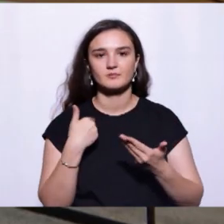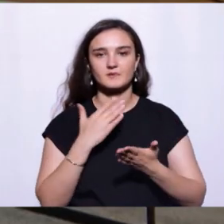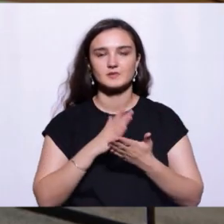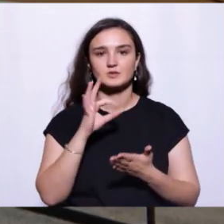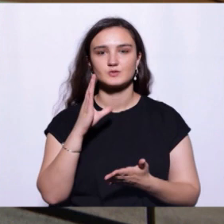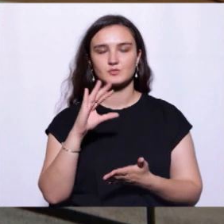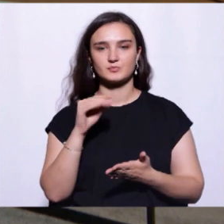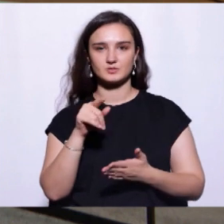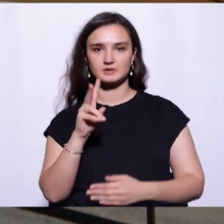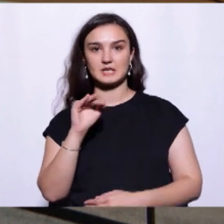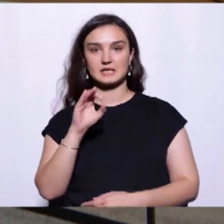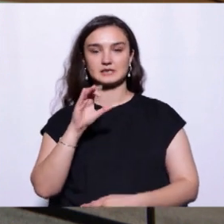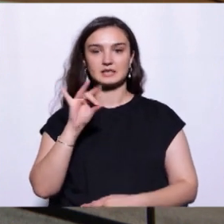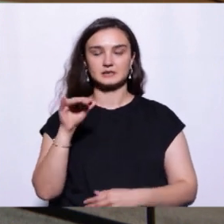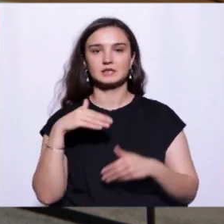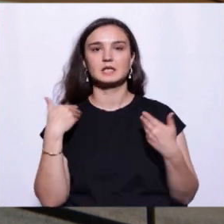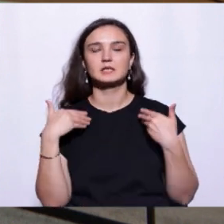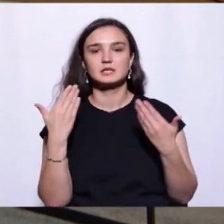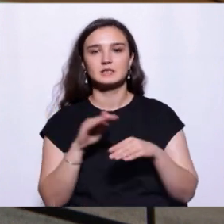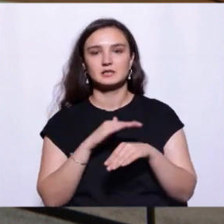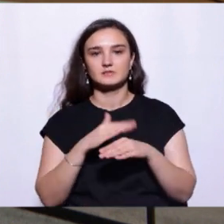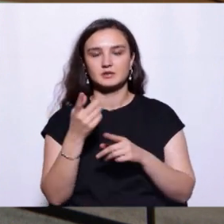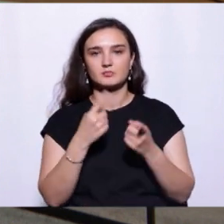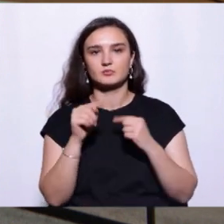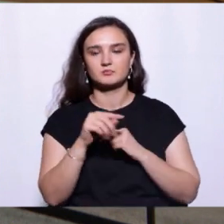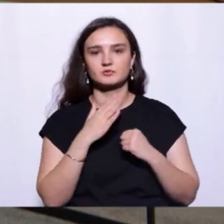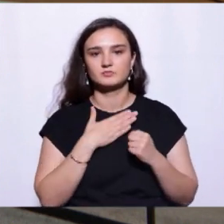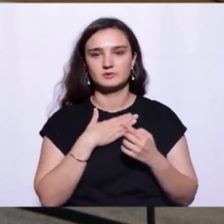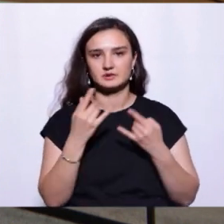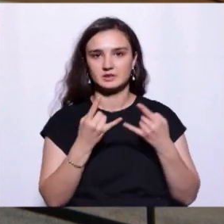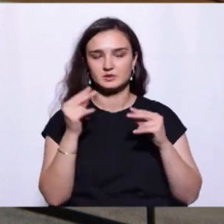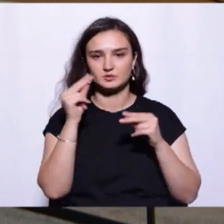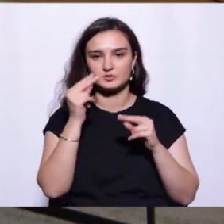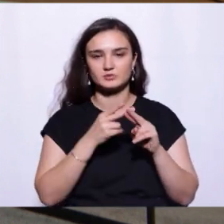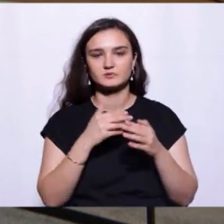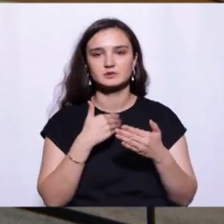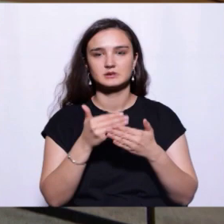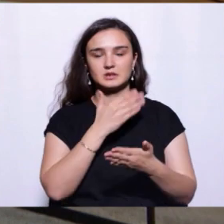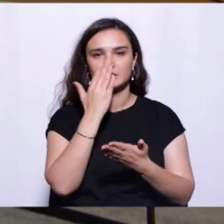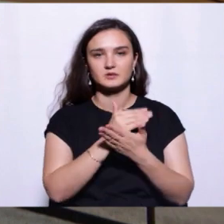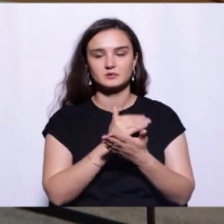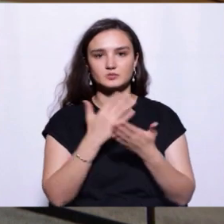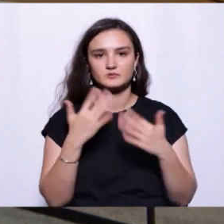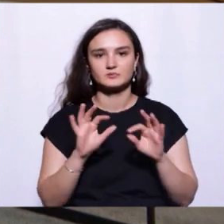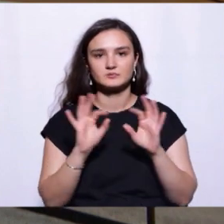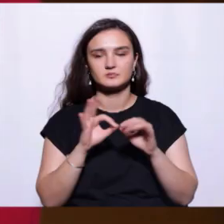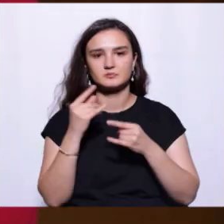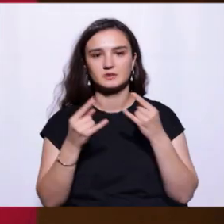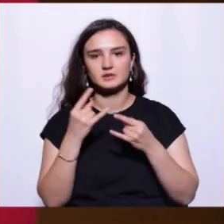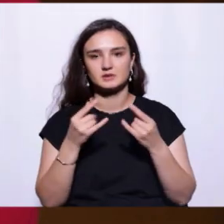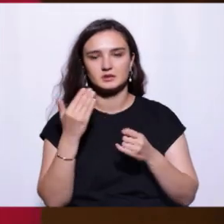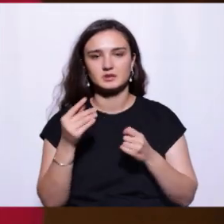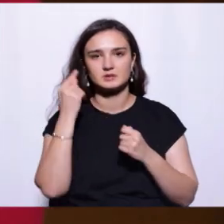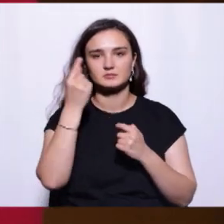ვარ, ეს კი მისტერ კარტერია. კეთილი იყოს თქვენი დაბრუნება ჩვენს ტელესკოლაში. ჩვენ წინა გაკვეთილებზე უკვე ვისაუბრეთ მედიაზე,